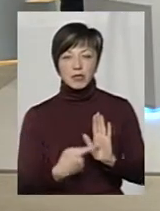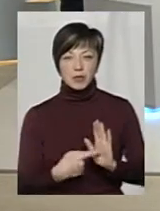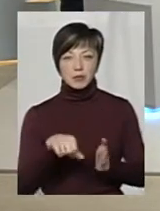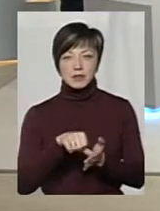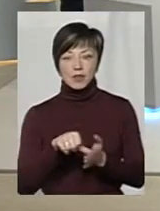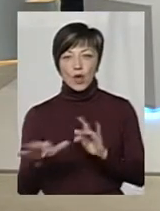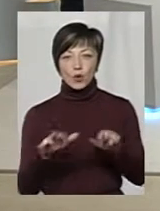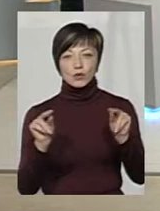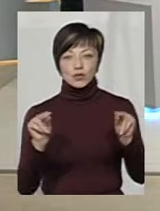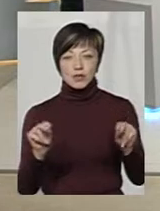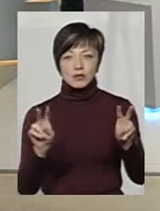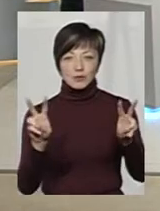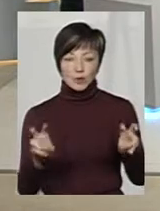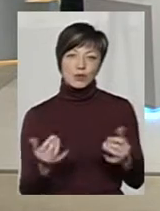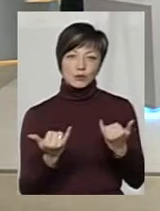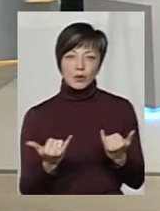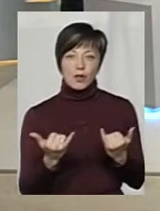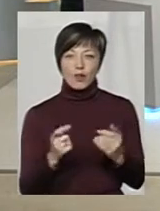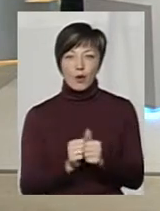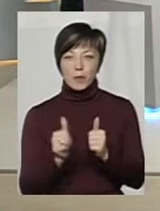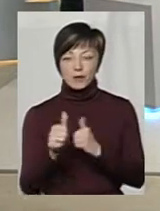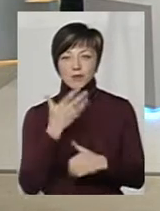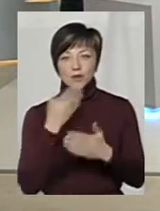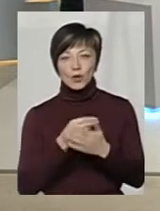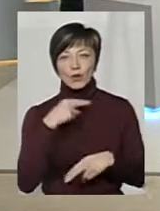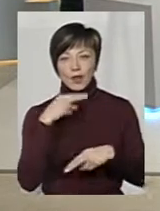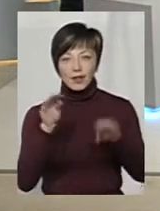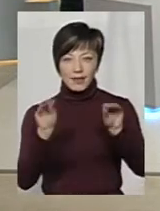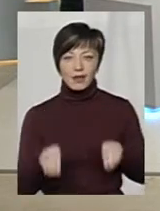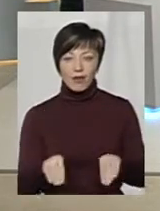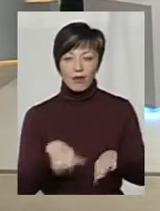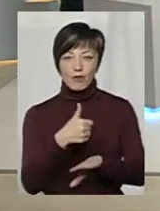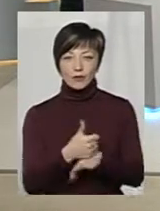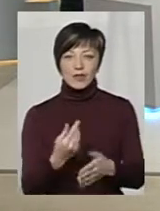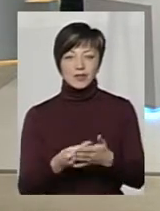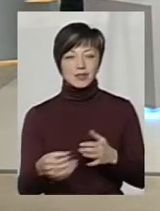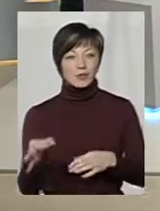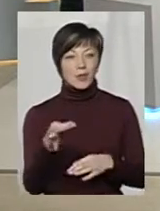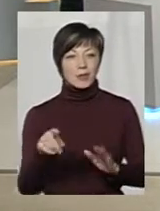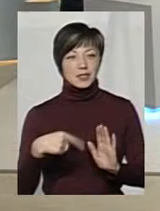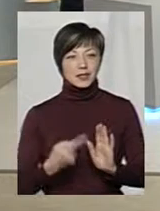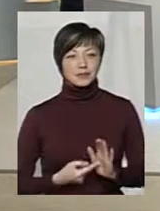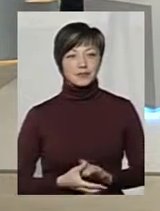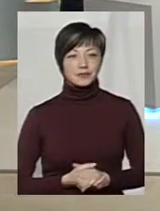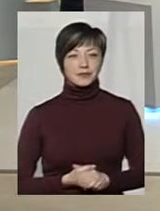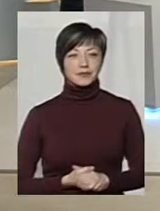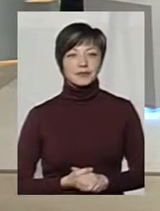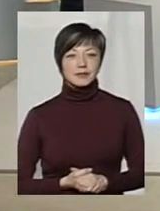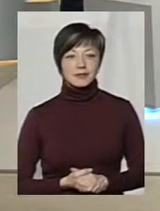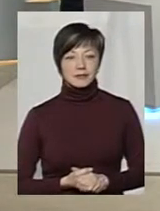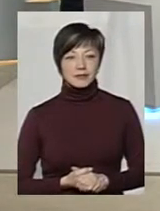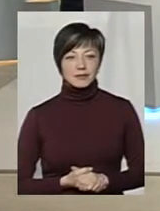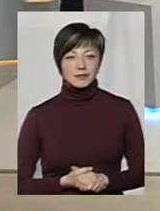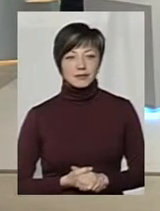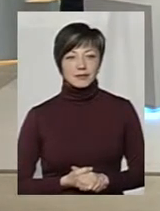представника «Чесно». Сподіваюся, і цього разу ви не оминули своєю увагою декларації головного фінансиста області. Ну, насправді